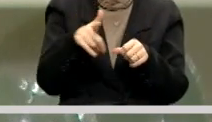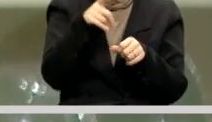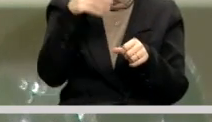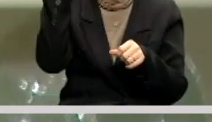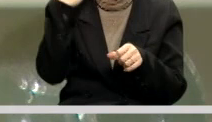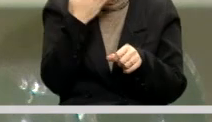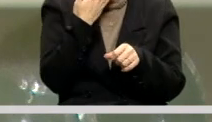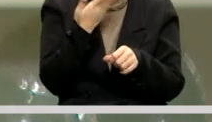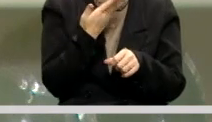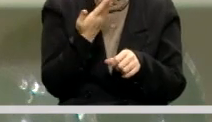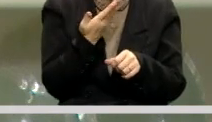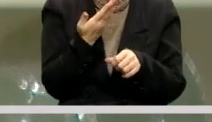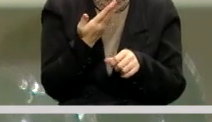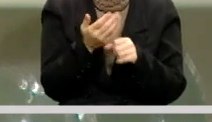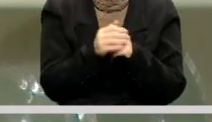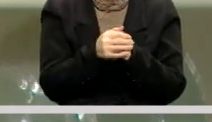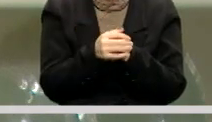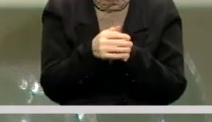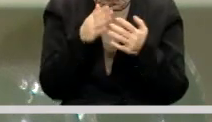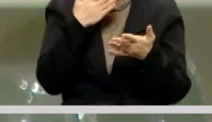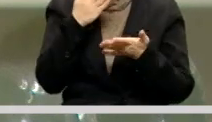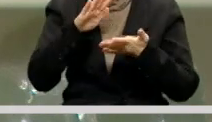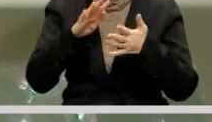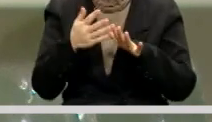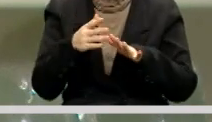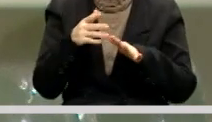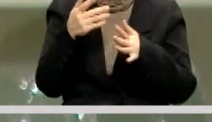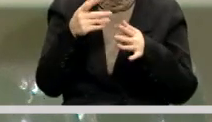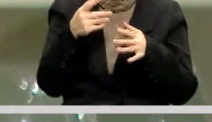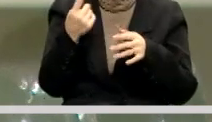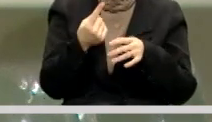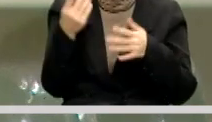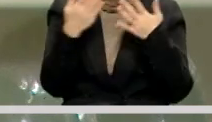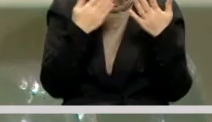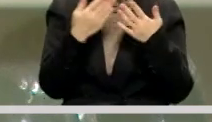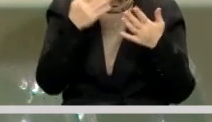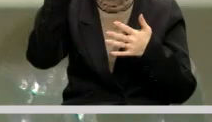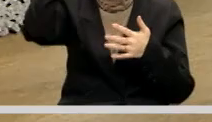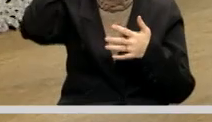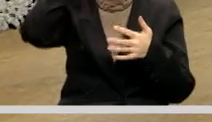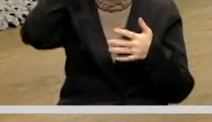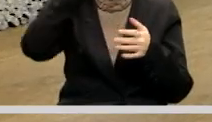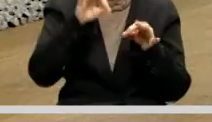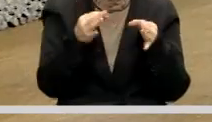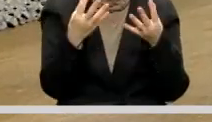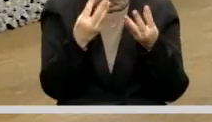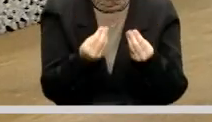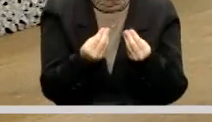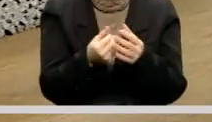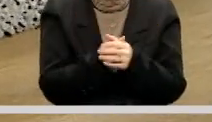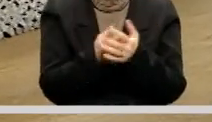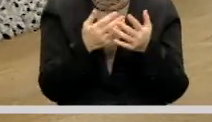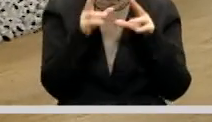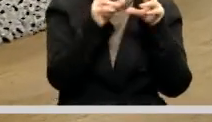da böyle bilimsel araştırmalarla ilgili bir şey okuduk, zihnimizde o mu dönecek? Ne olacak? Uyku o konuda da seçici davranıyor. Yani çöp